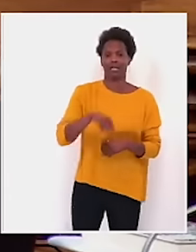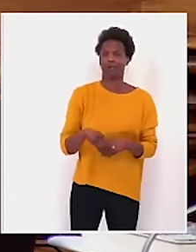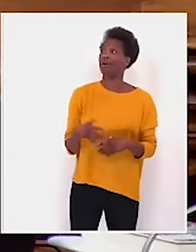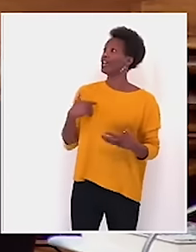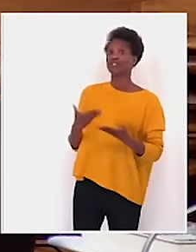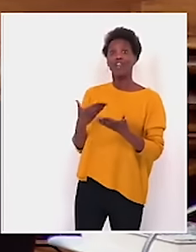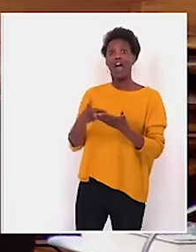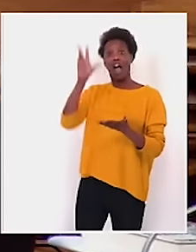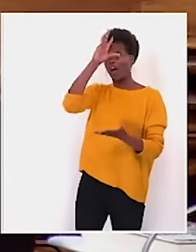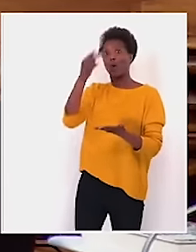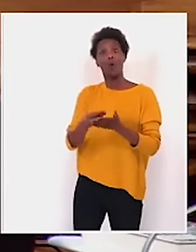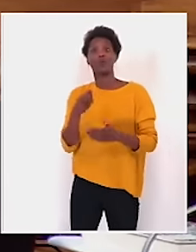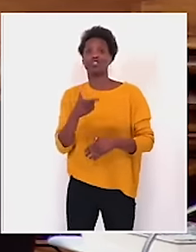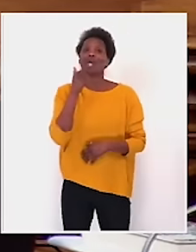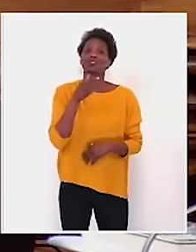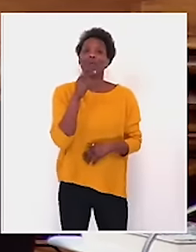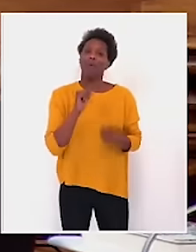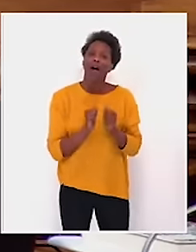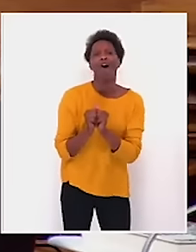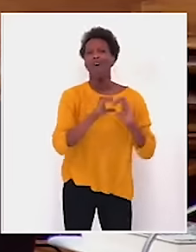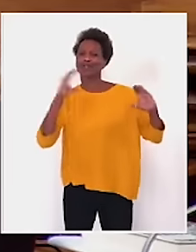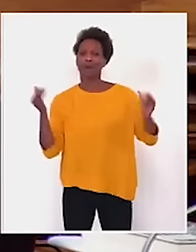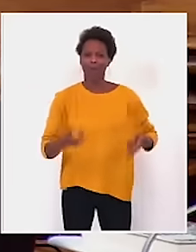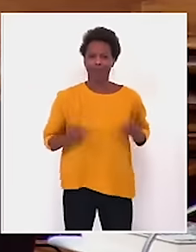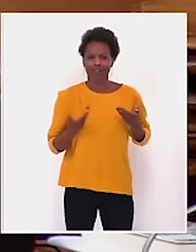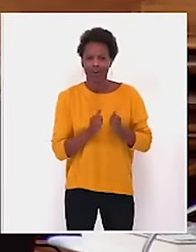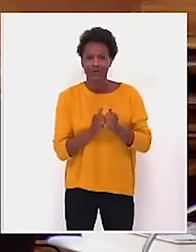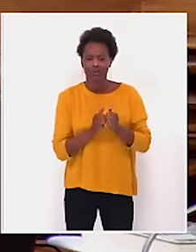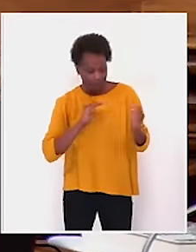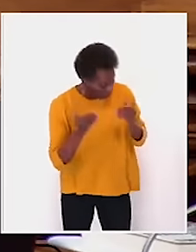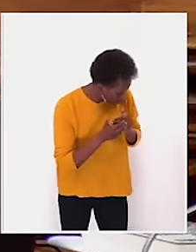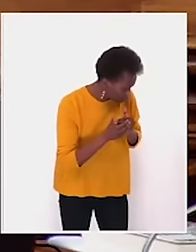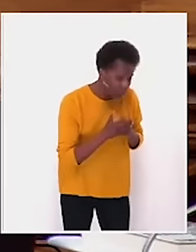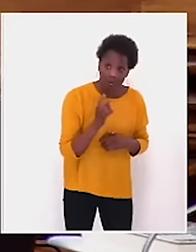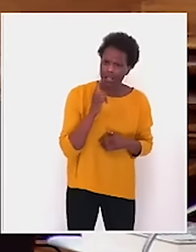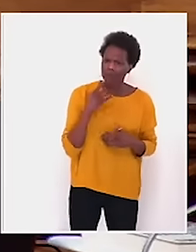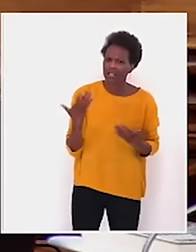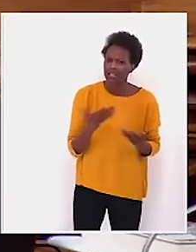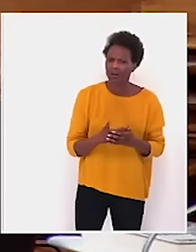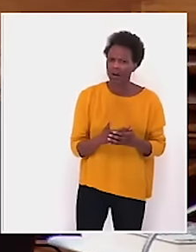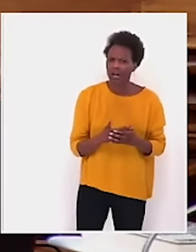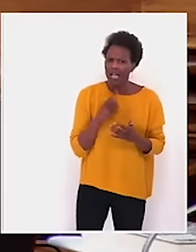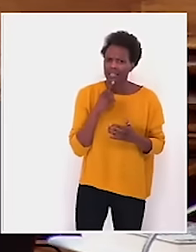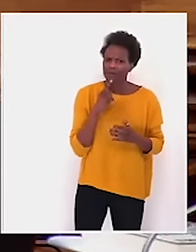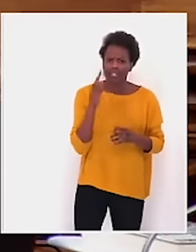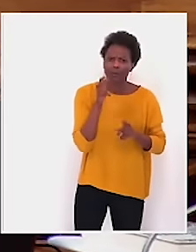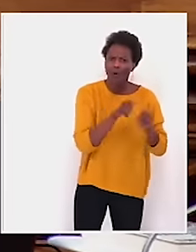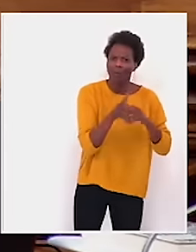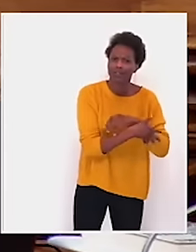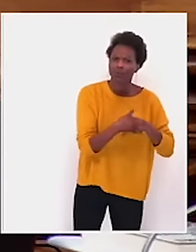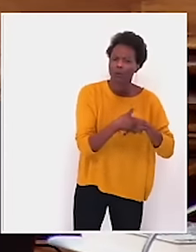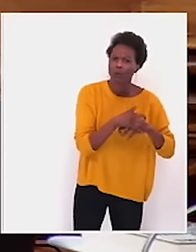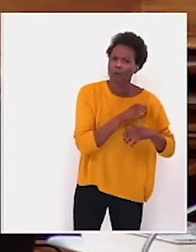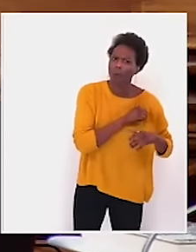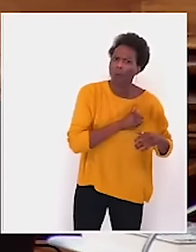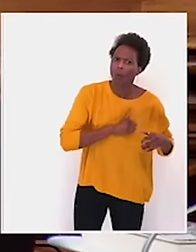concept. C'est tous ensemble, on vit ensemble et tout ça. Sauf que derrière, ça cache quoi? Ben, ça cache une violence contre les plus pauvres, contre les plus précaires. Parce qu'on